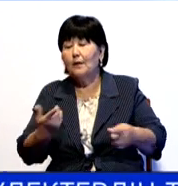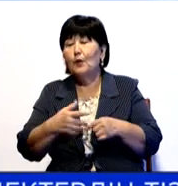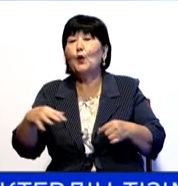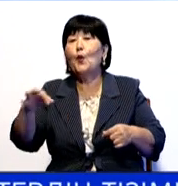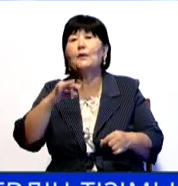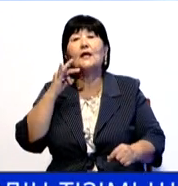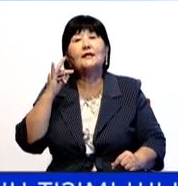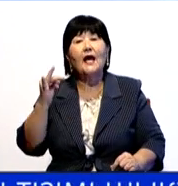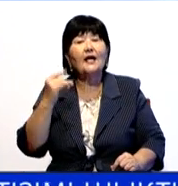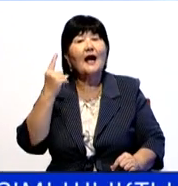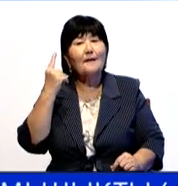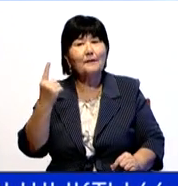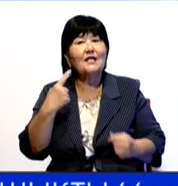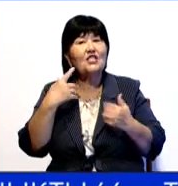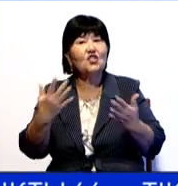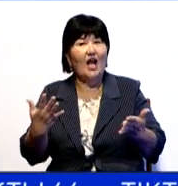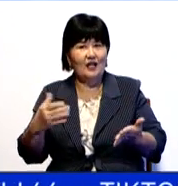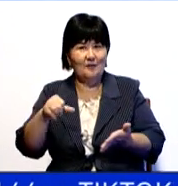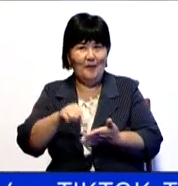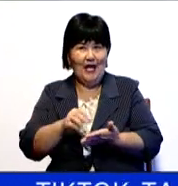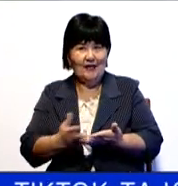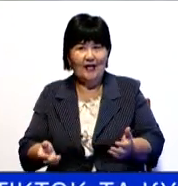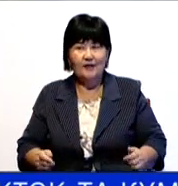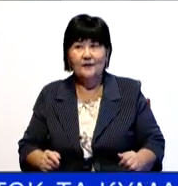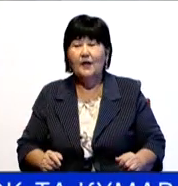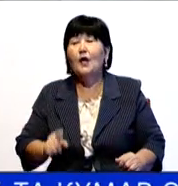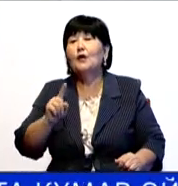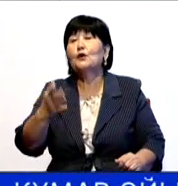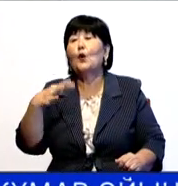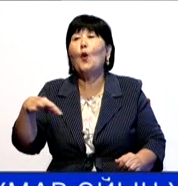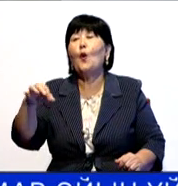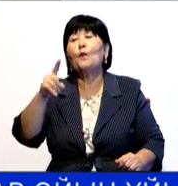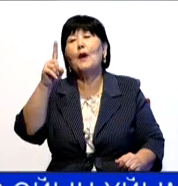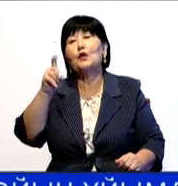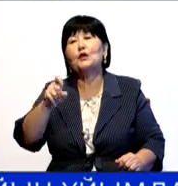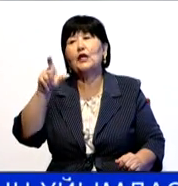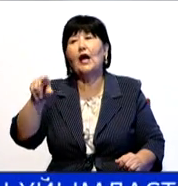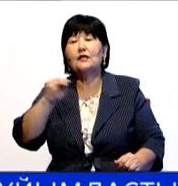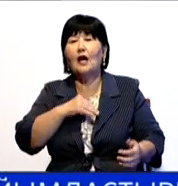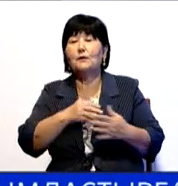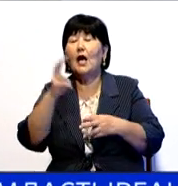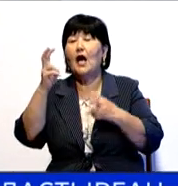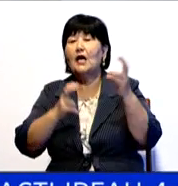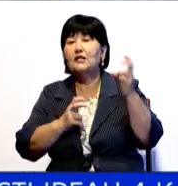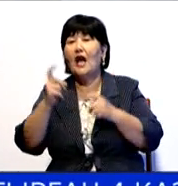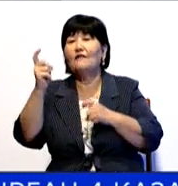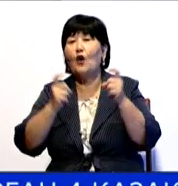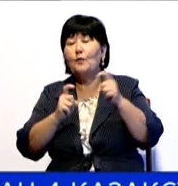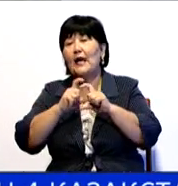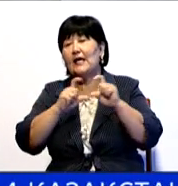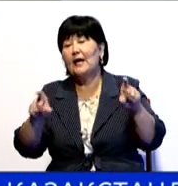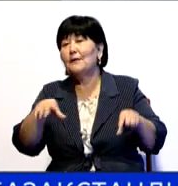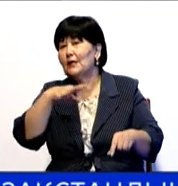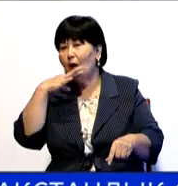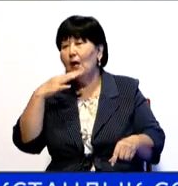облыстың тарихының бір жарқын парақтары. Сол кезде облыста жүздеген адам жұмыс жасайтын зауыт, фабрика, комбинаттар